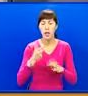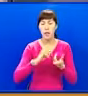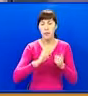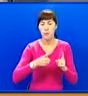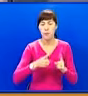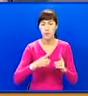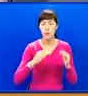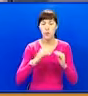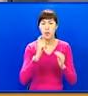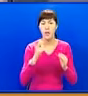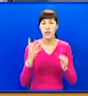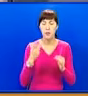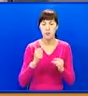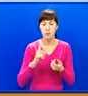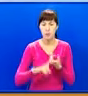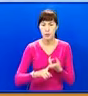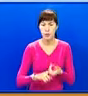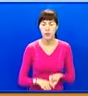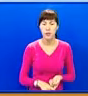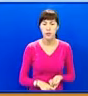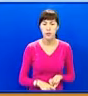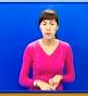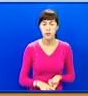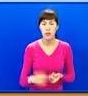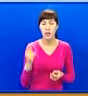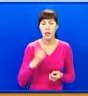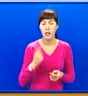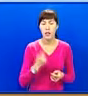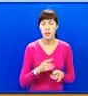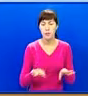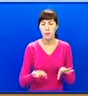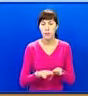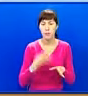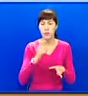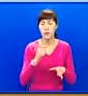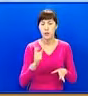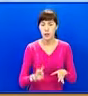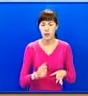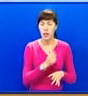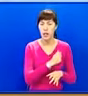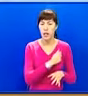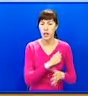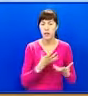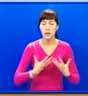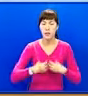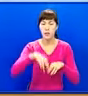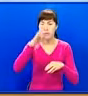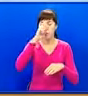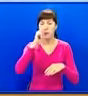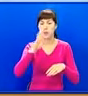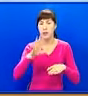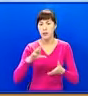аударылады. Төлем үйдегі адам санына байланысты беріледі. Астанада бірінші санаттағы 4 адамнан тұратын әскеридің отбасына мемлекет